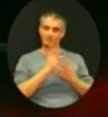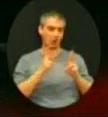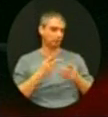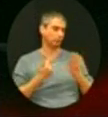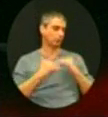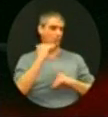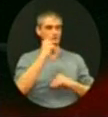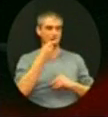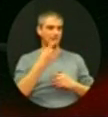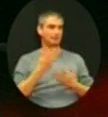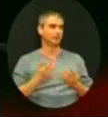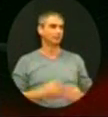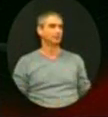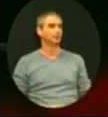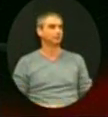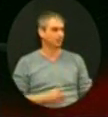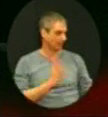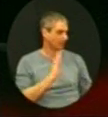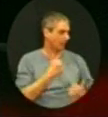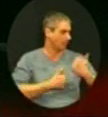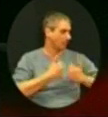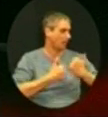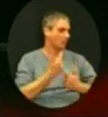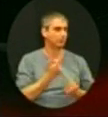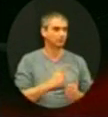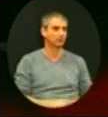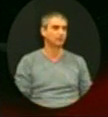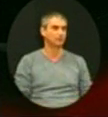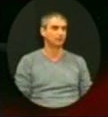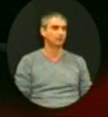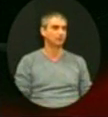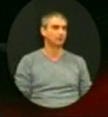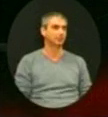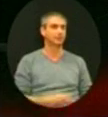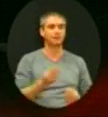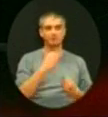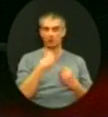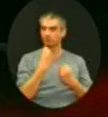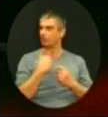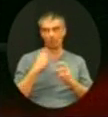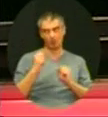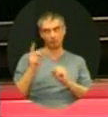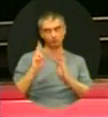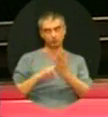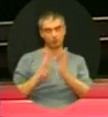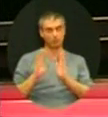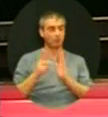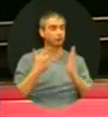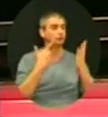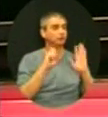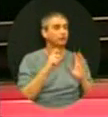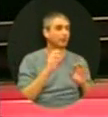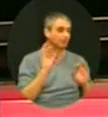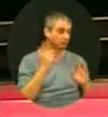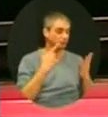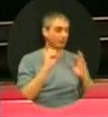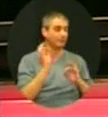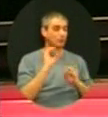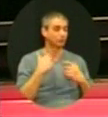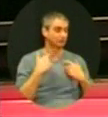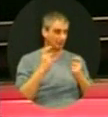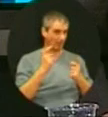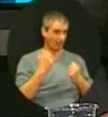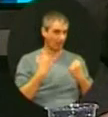מתקדמים יותר ויש יותר אופציות. יש תחרות גבוהה, נכון. אז שם הם משקיעים את הכסף. אני לא בטוחה אגב שזה נכון, אבל זה לא התשובה שלי אחרת.